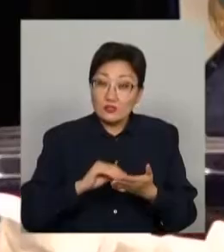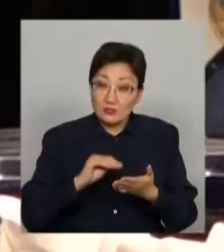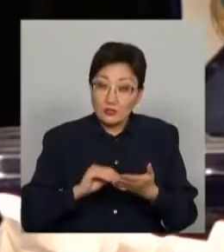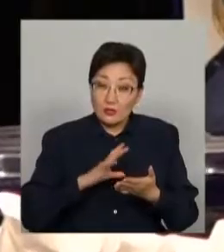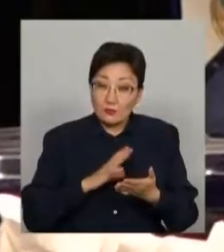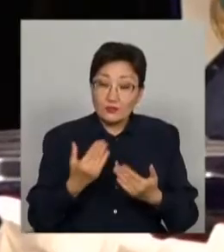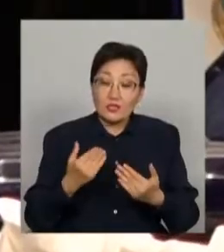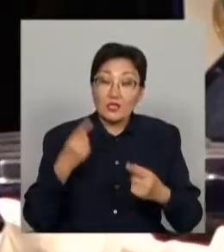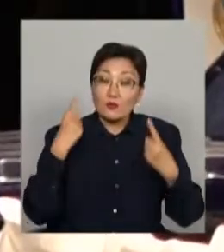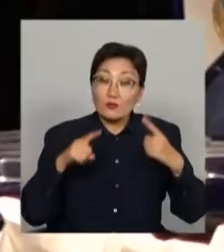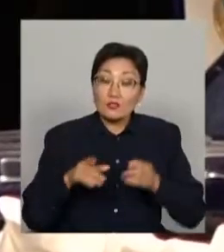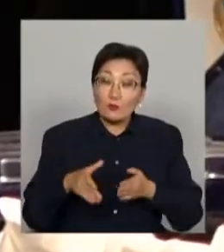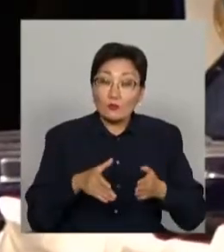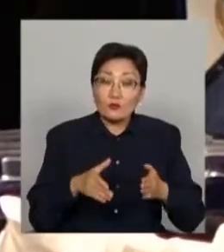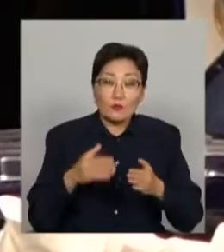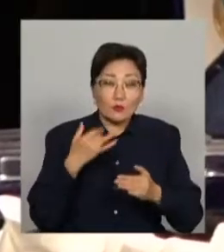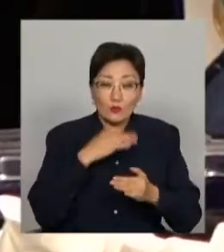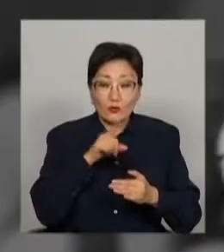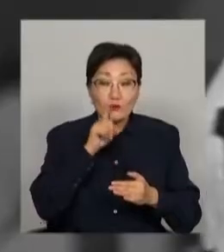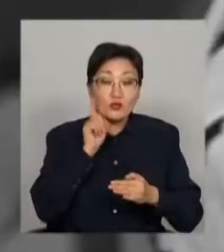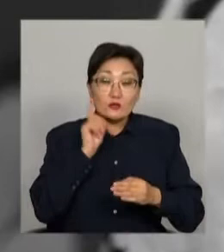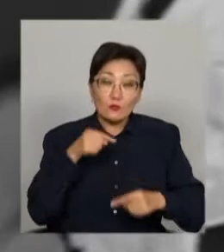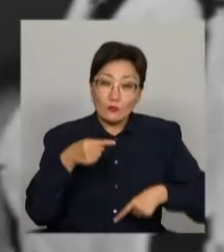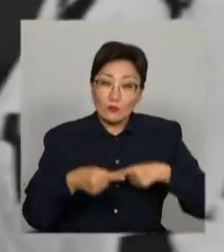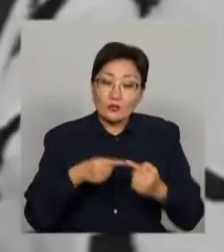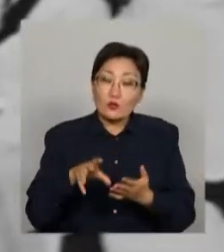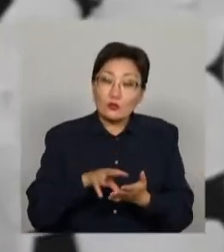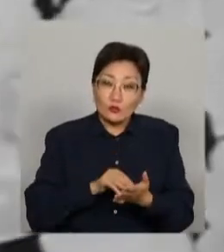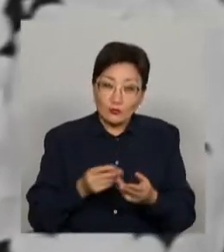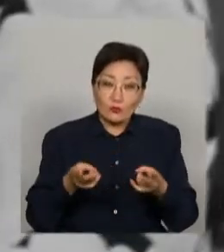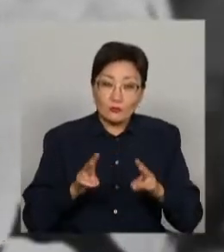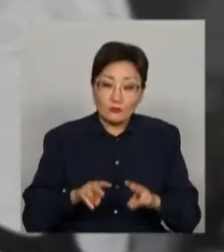Өнер иесінің шығармашылық жолы талай жас буынға үлгі болар сөзсіз.